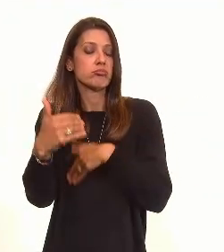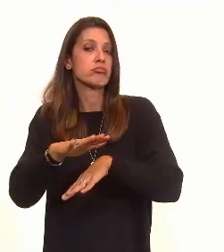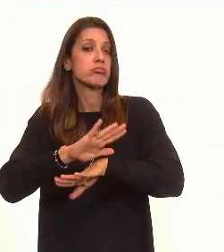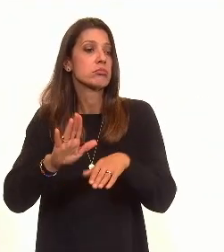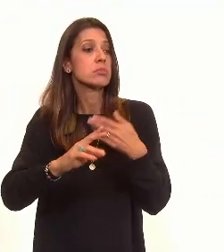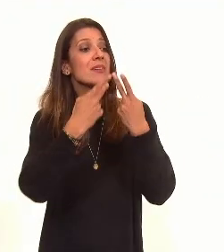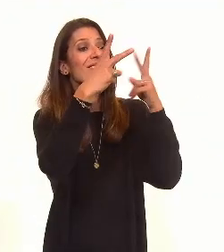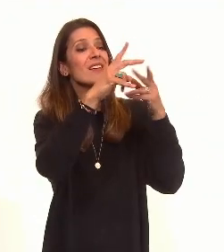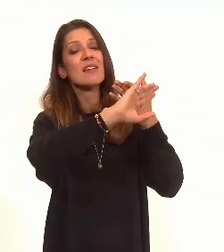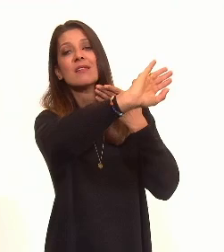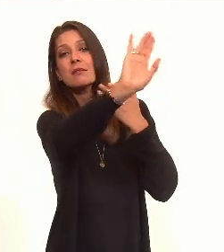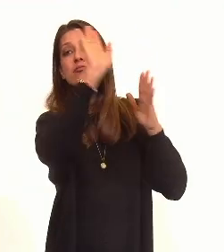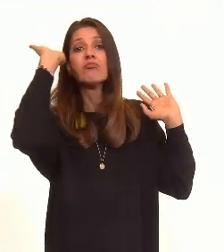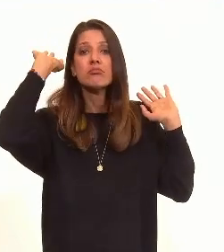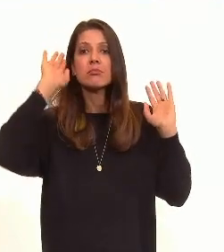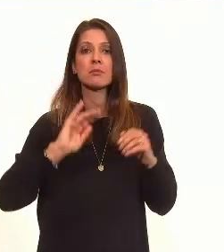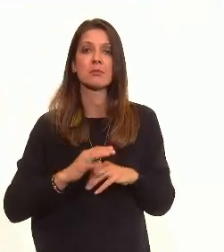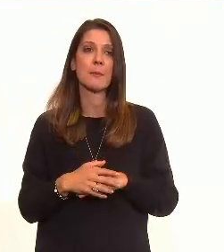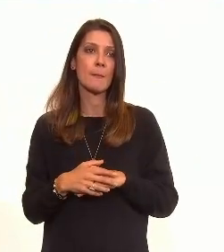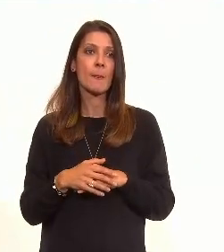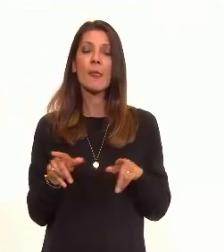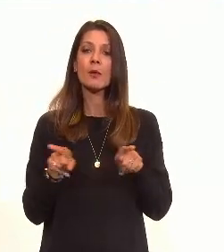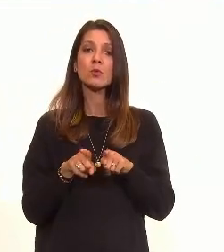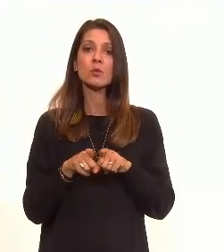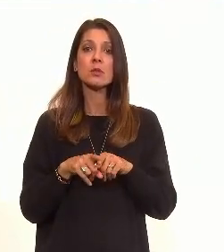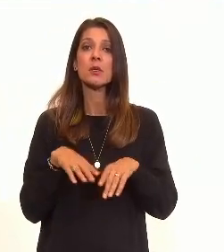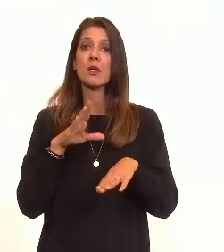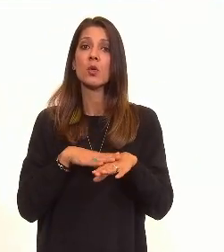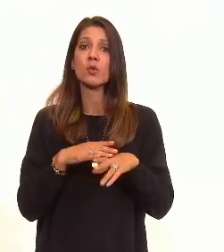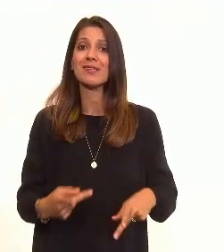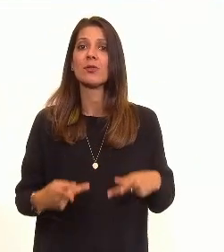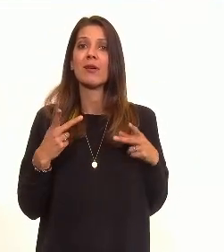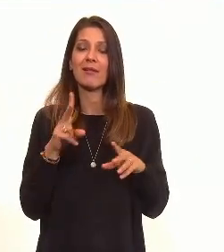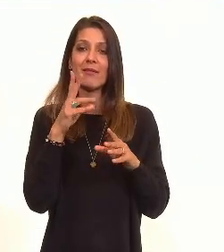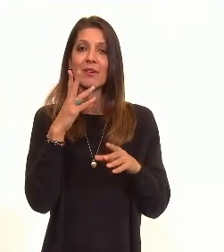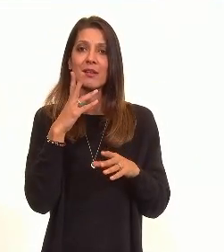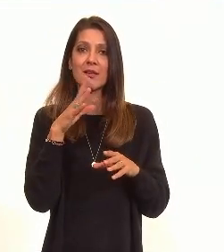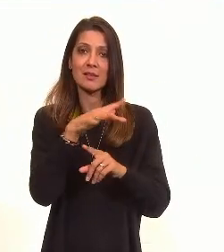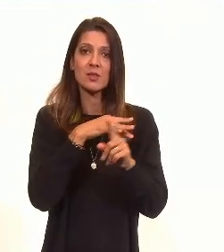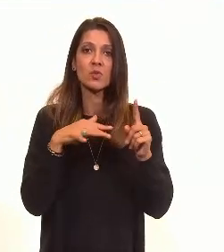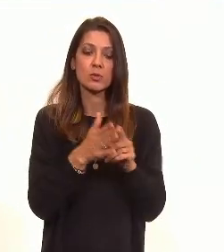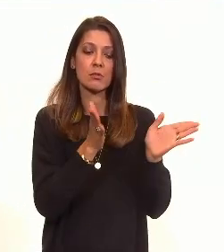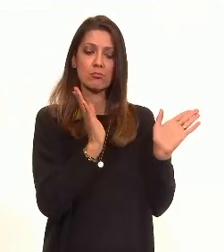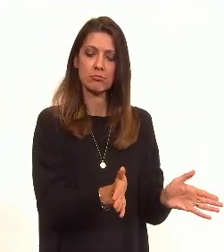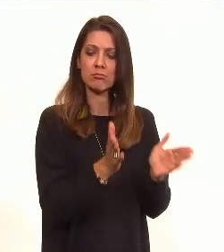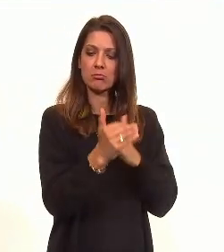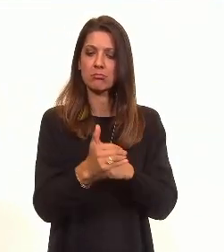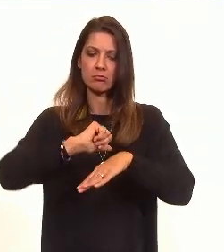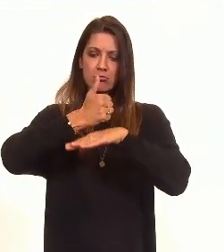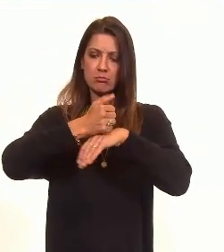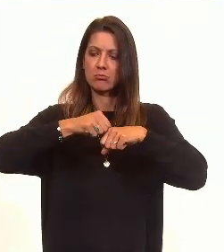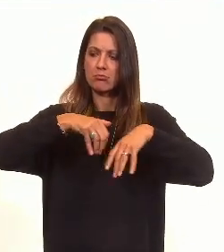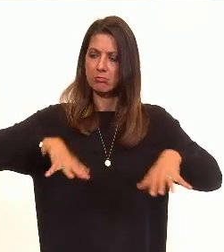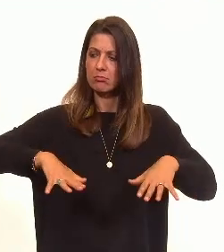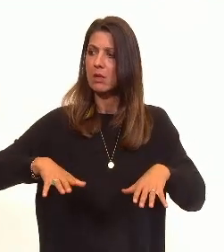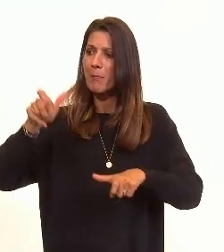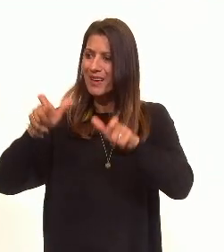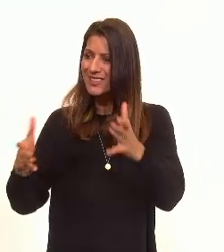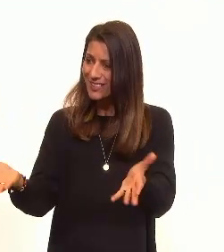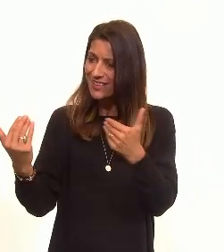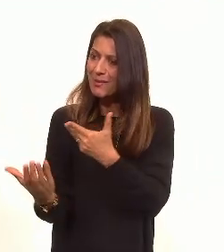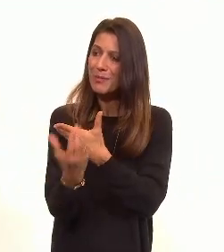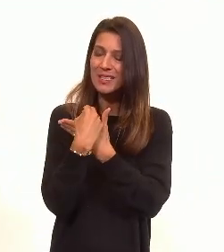travailler en réponse à un appel à projet de la CNSA sur cette notion de citoyenneté. En quoi vous avez perçu que c'était un enjeu particulièrement important